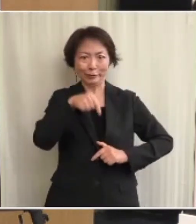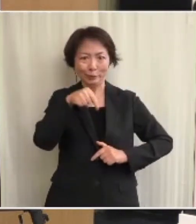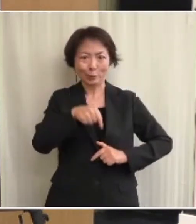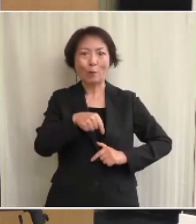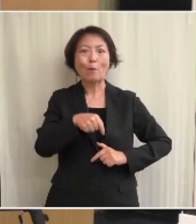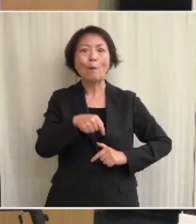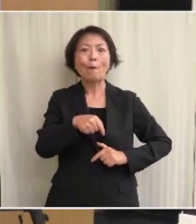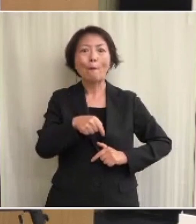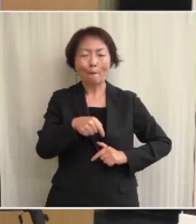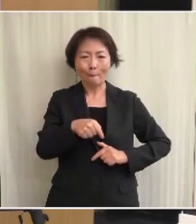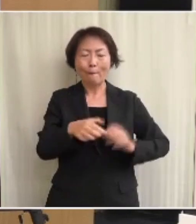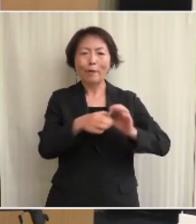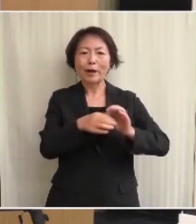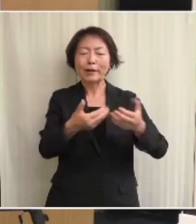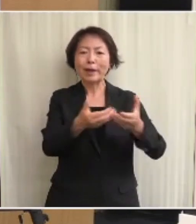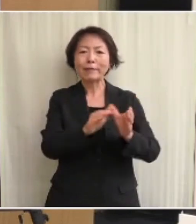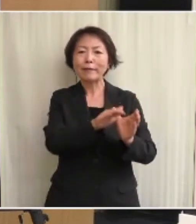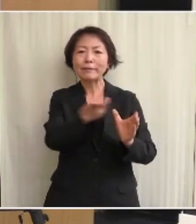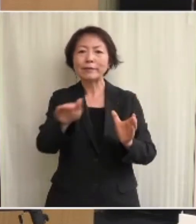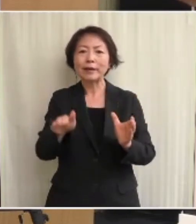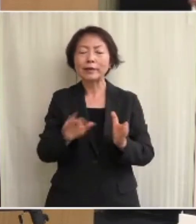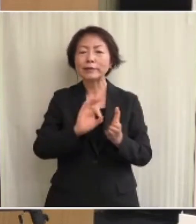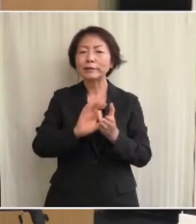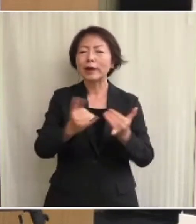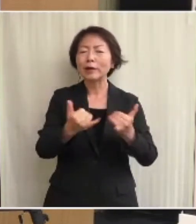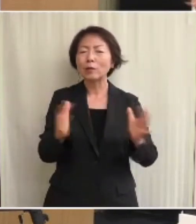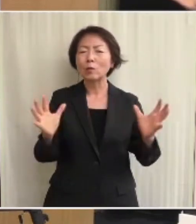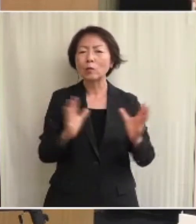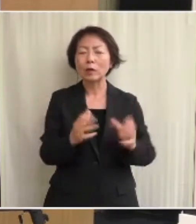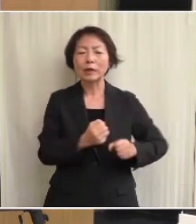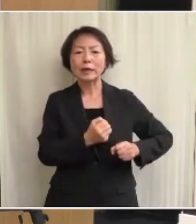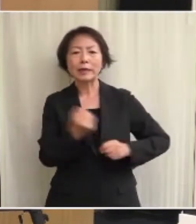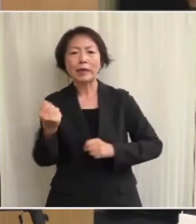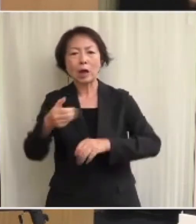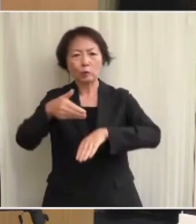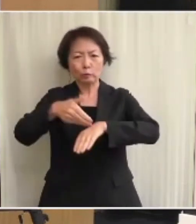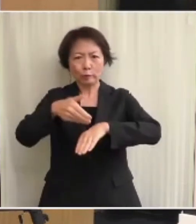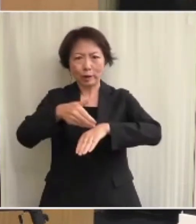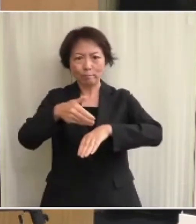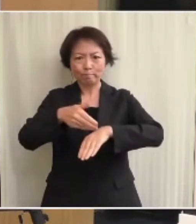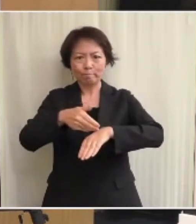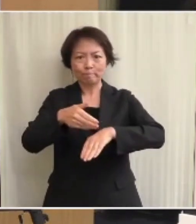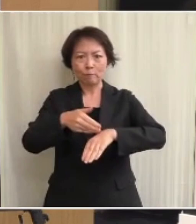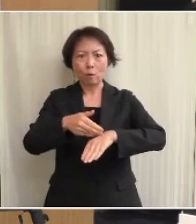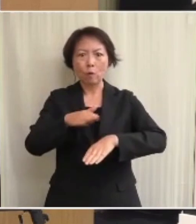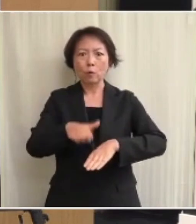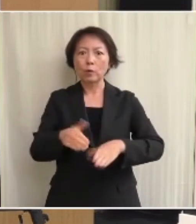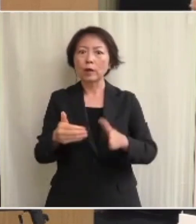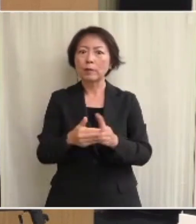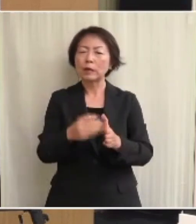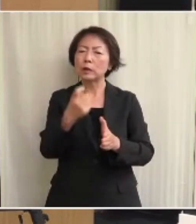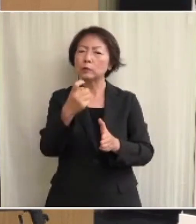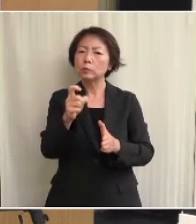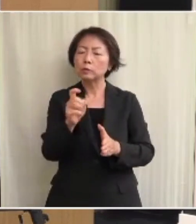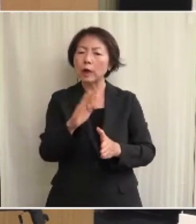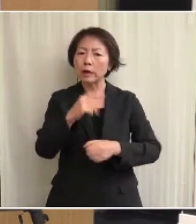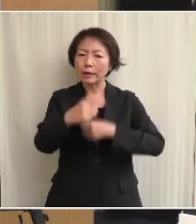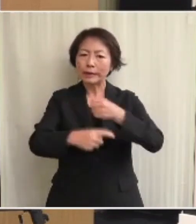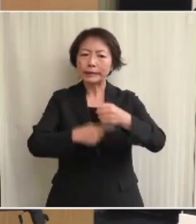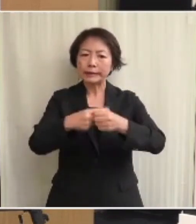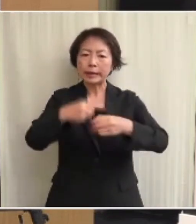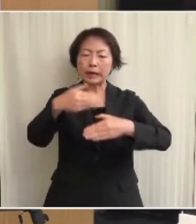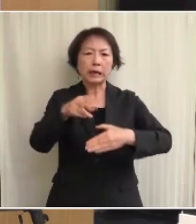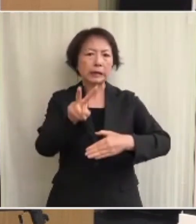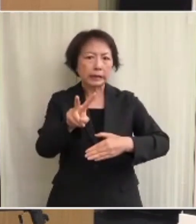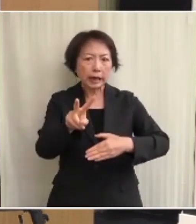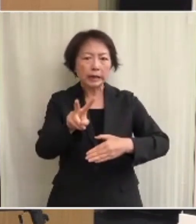先ほどの製造ルナーにありました、この事業者が集まった、ね、避難訓練というのをですね、これまでに10回ほど、年2回